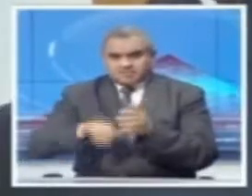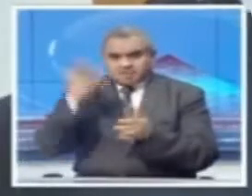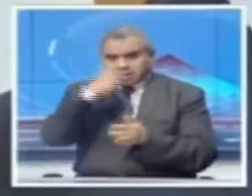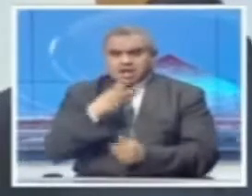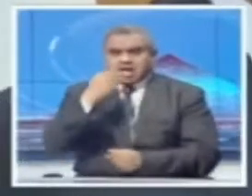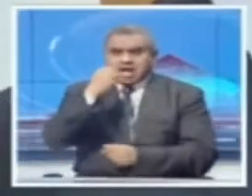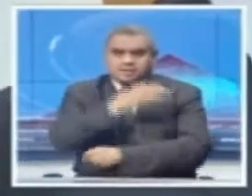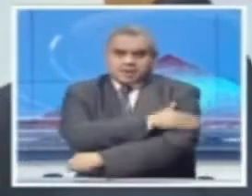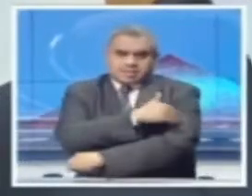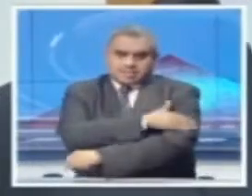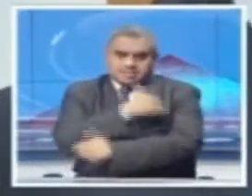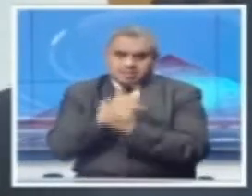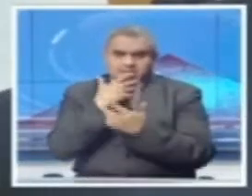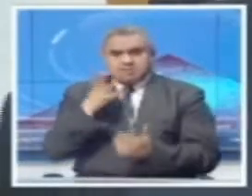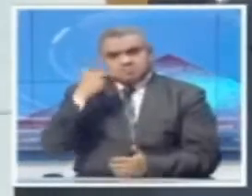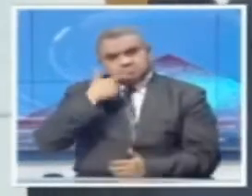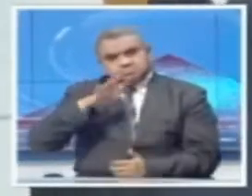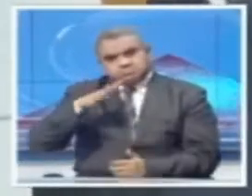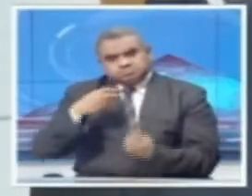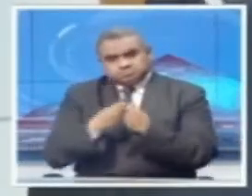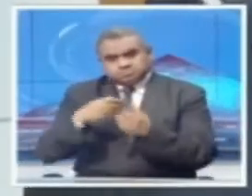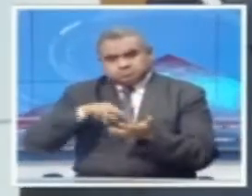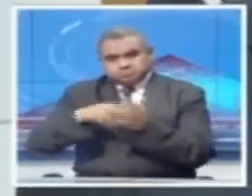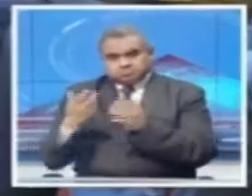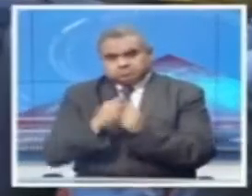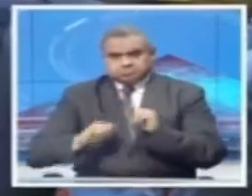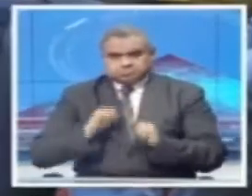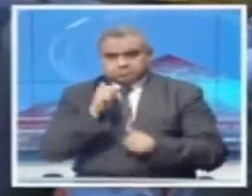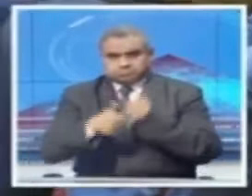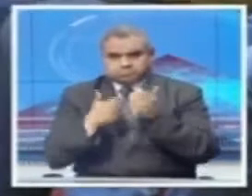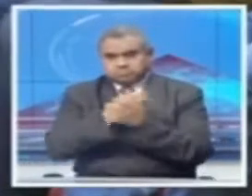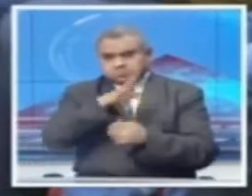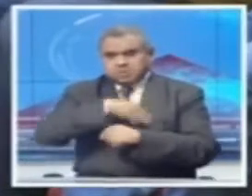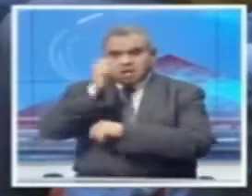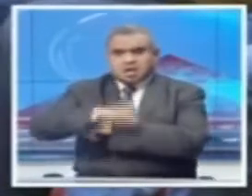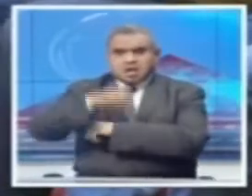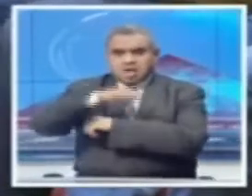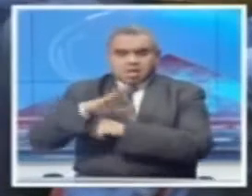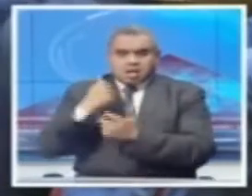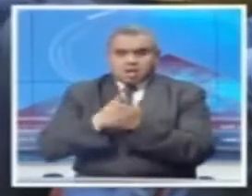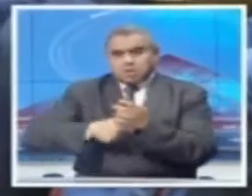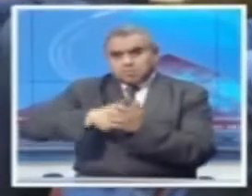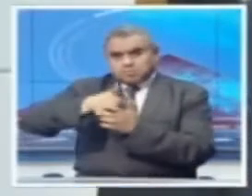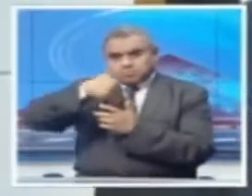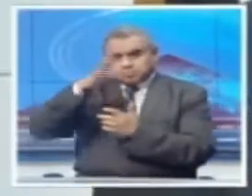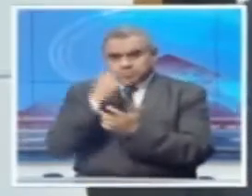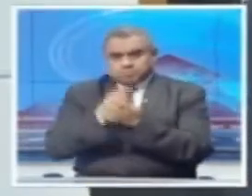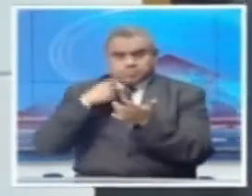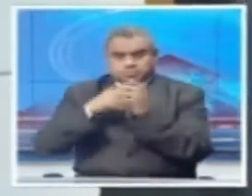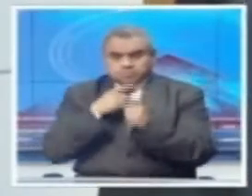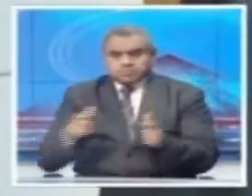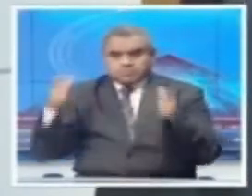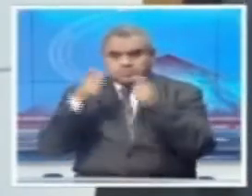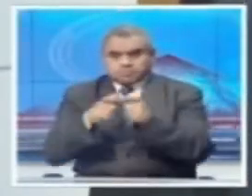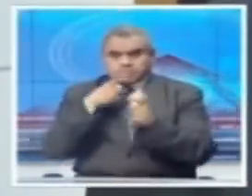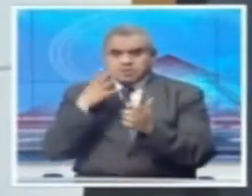40 دولة تقريبا، حدود 40 دولة قابلوا المشاركة. كل القضايا اللي هي بيرتكز عليها الاجتماع